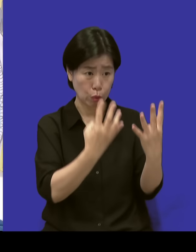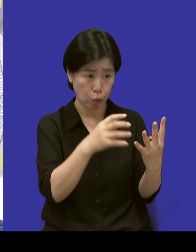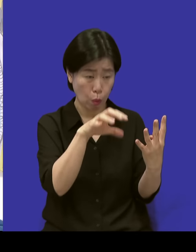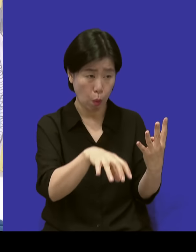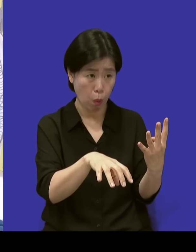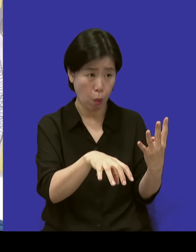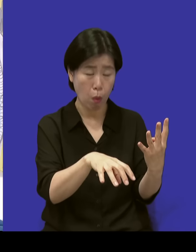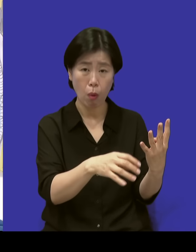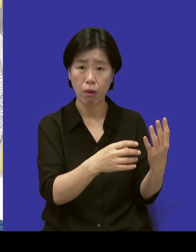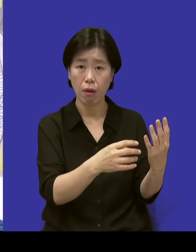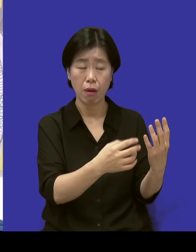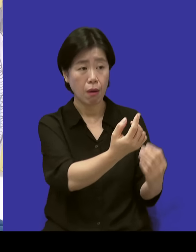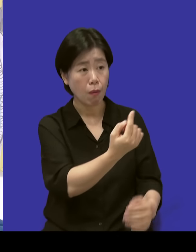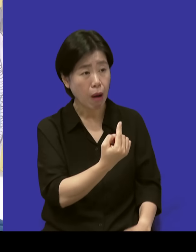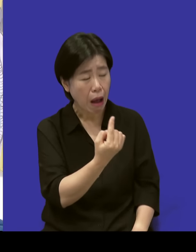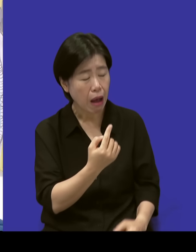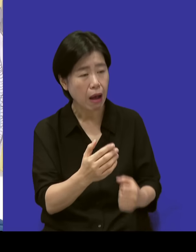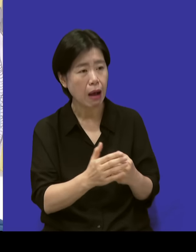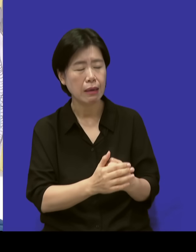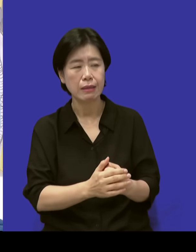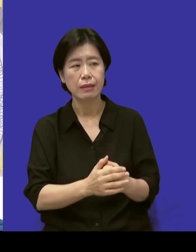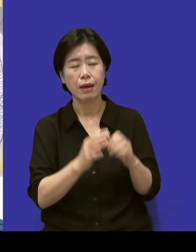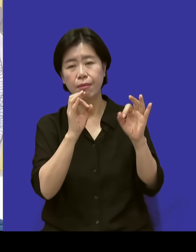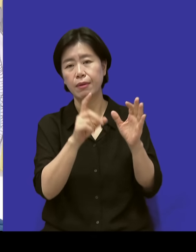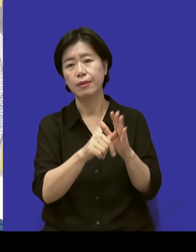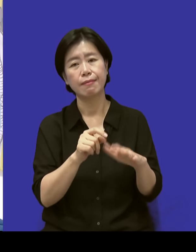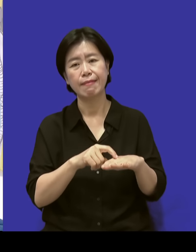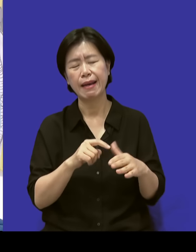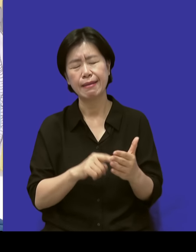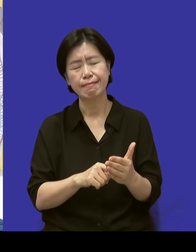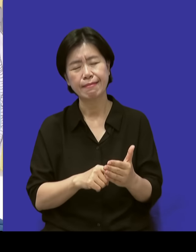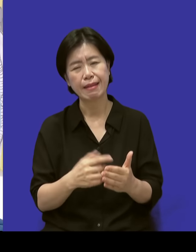그래서 이 수용자를 위해서